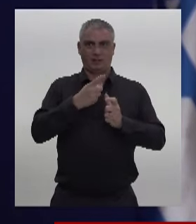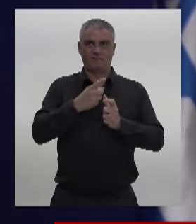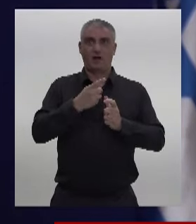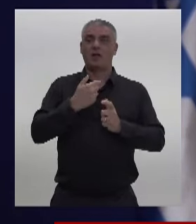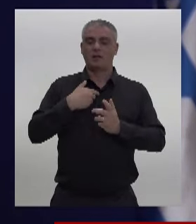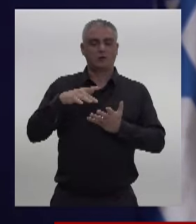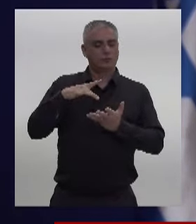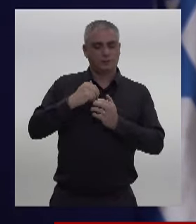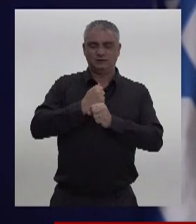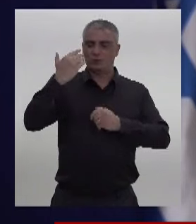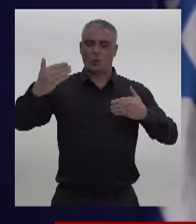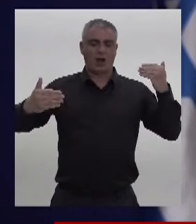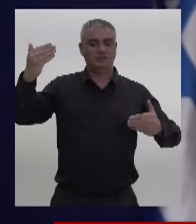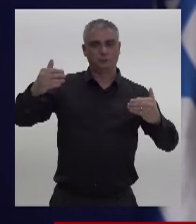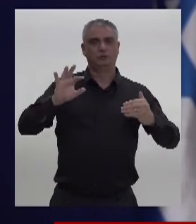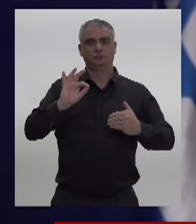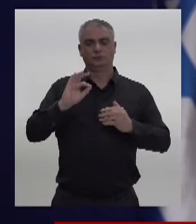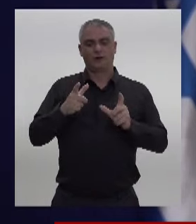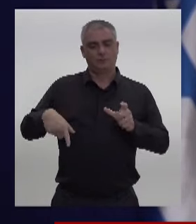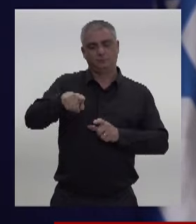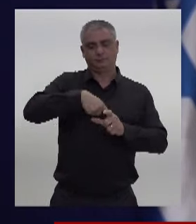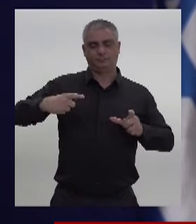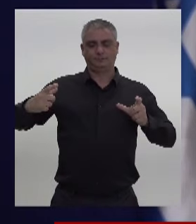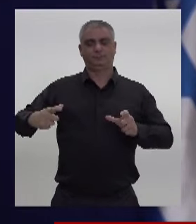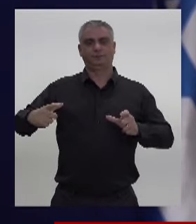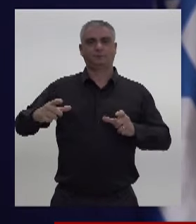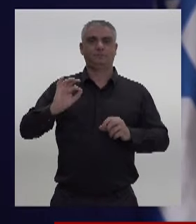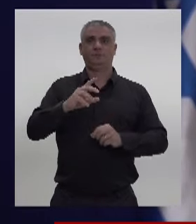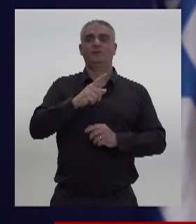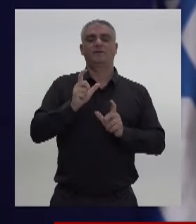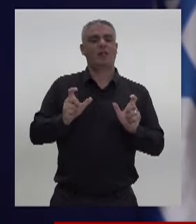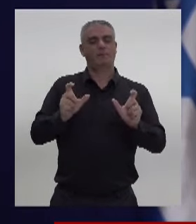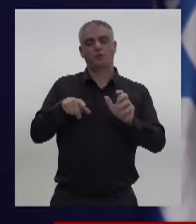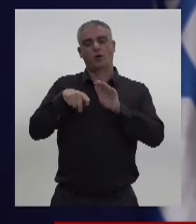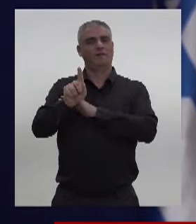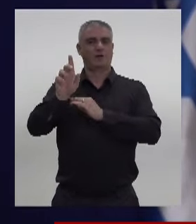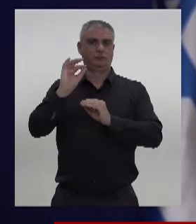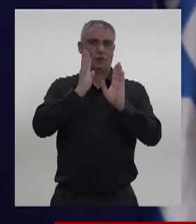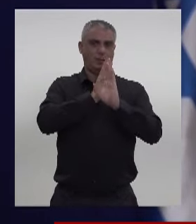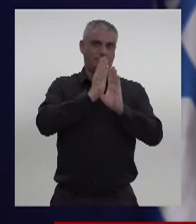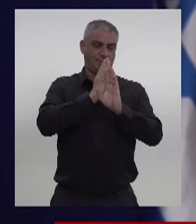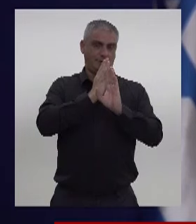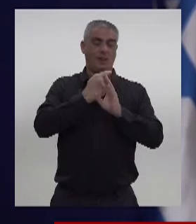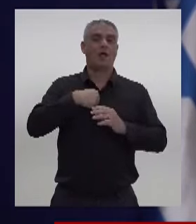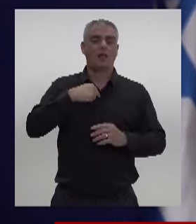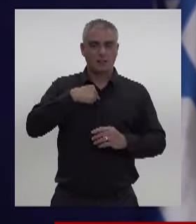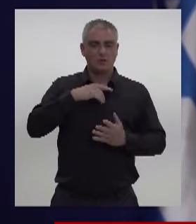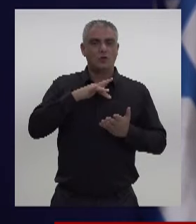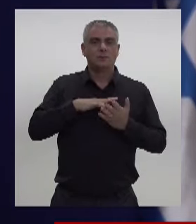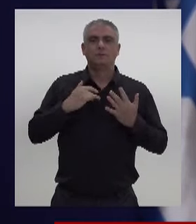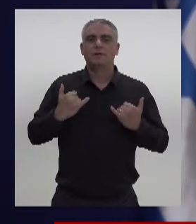מיקמנו חסימות על מנת לבודד את המרחב של הפיגוע ולמנוע המלטות של המחבל אנחנו נמצאים